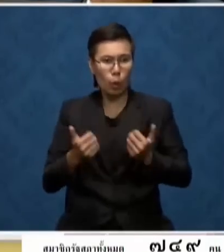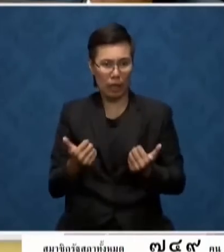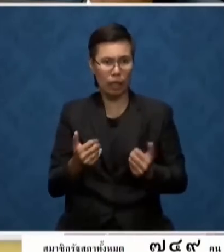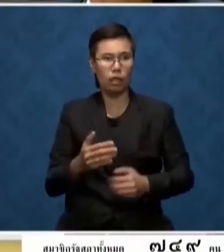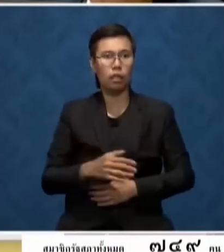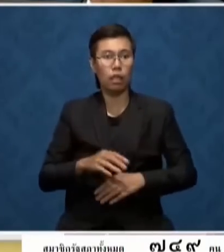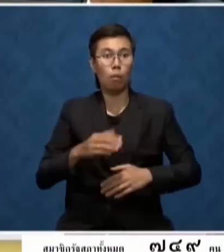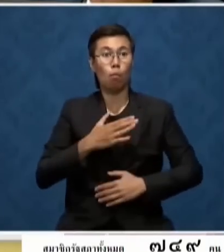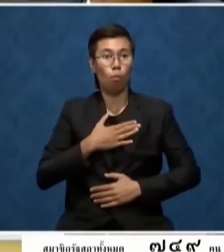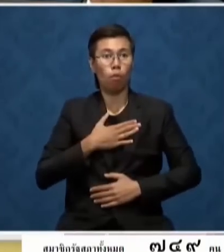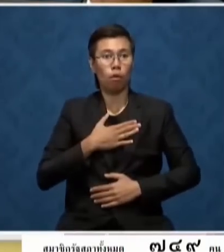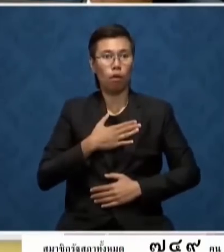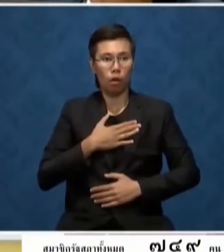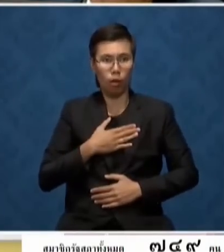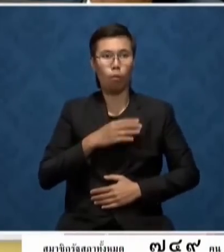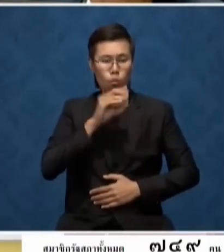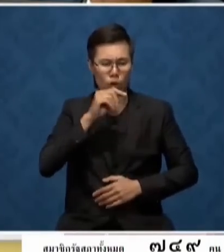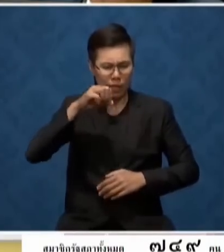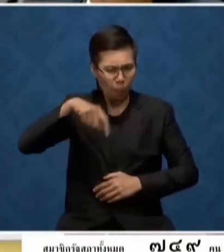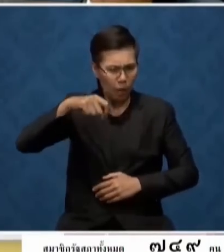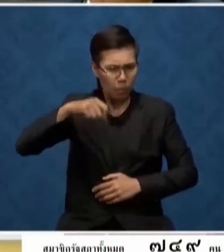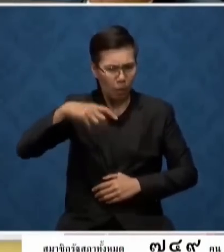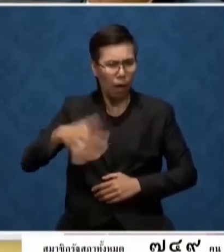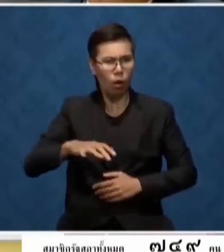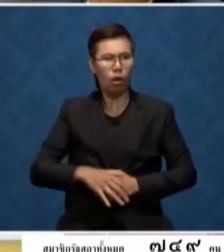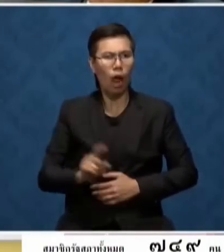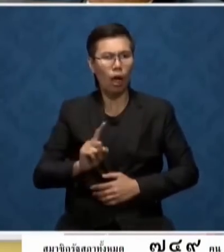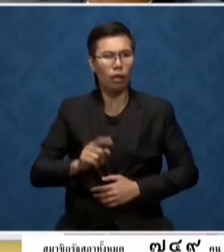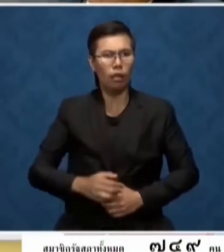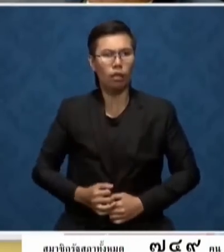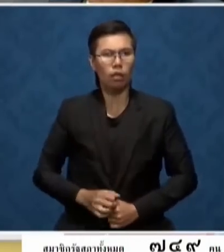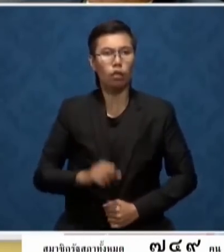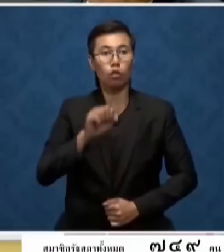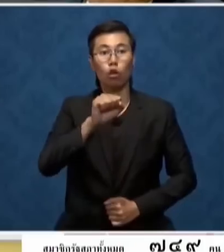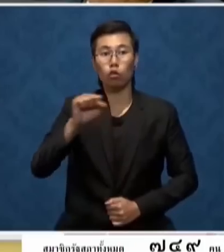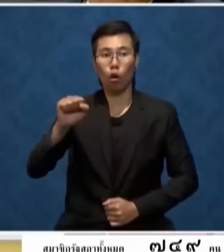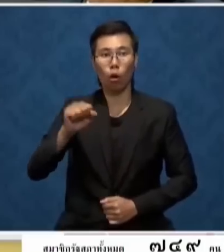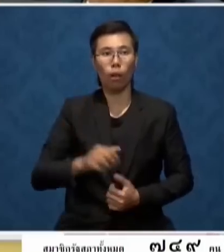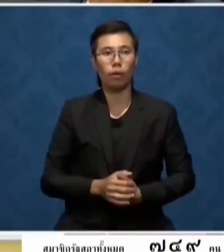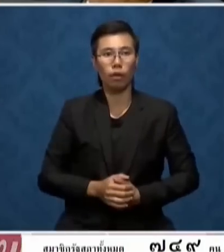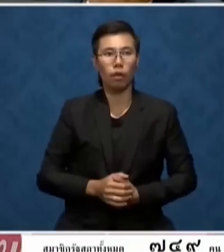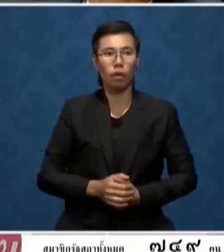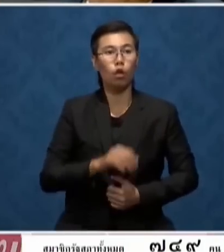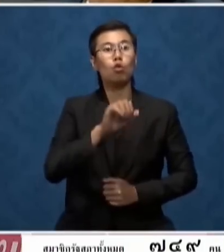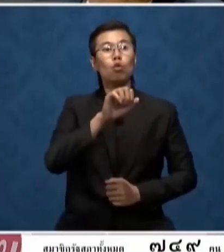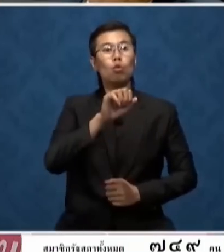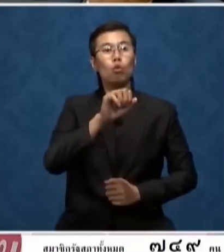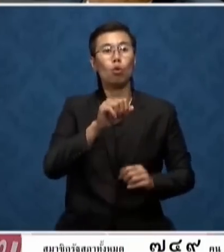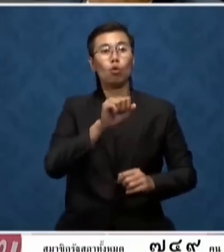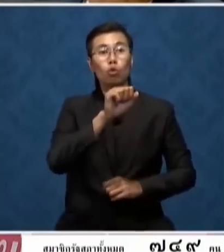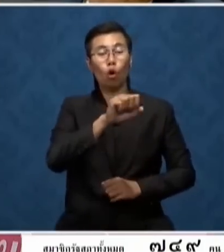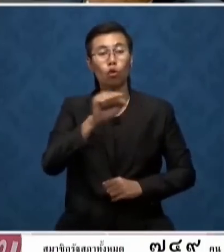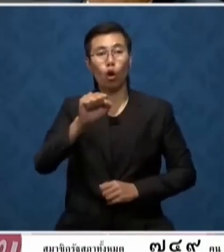ว่าผมเสนอญัตติเมื่อกี้ซ้อนญัตติฉะนั้นการที่ส.สนะครับท่านสุทินคลังแสงเสนอคุณพิธาน